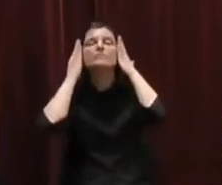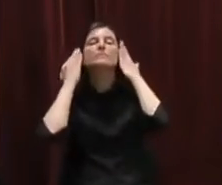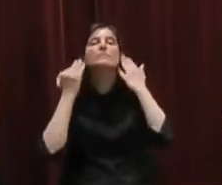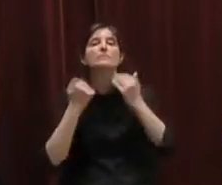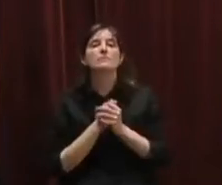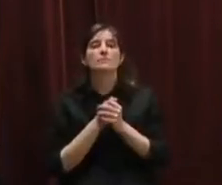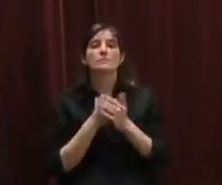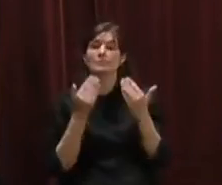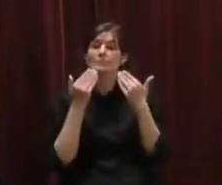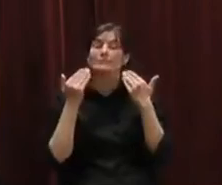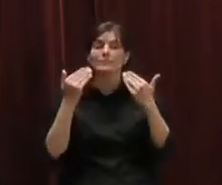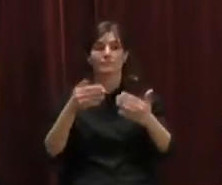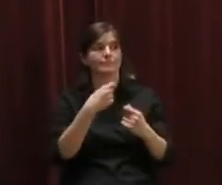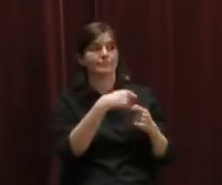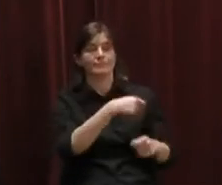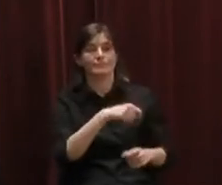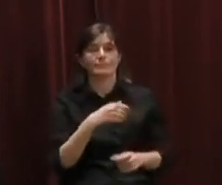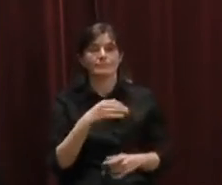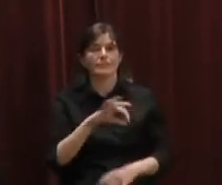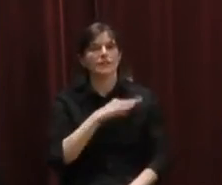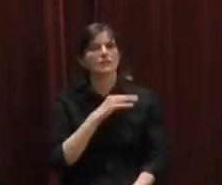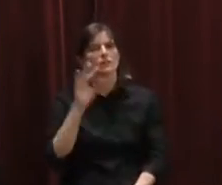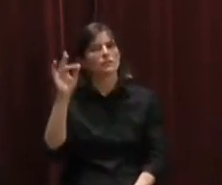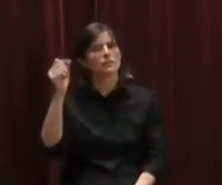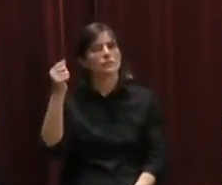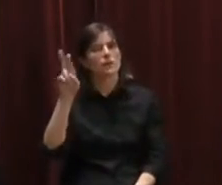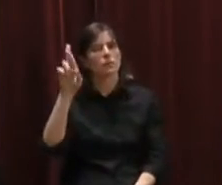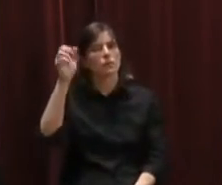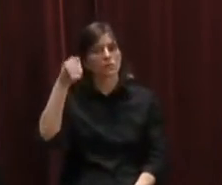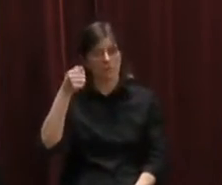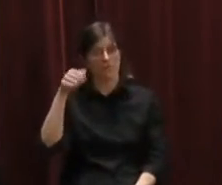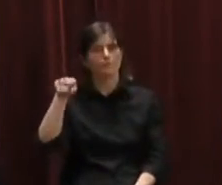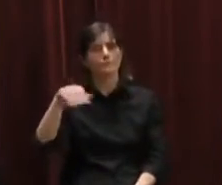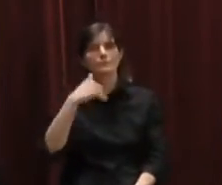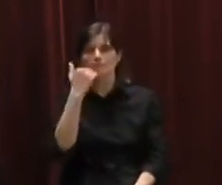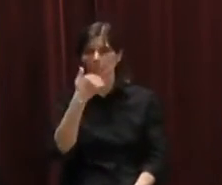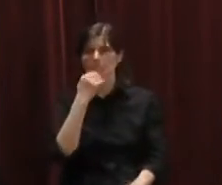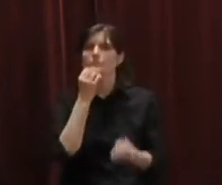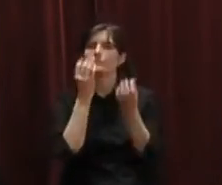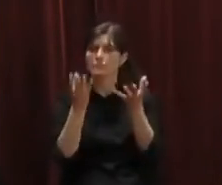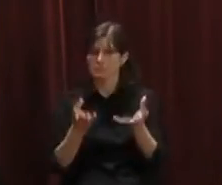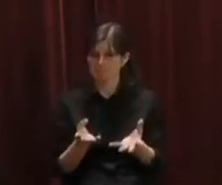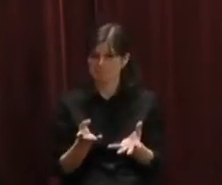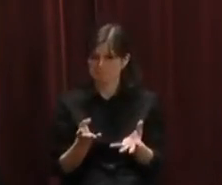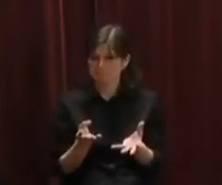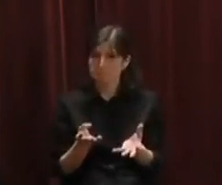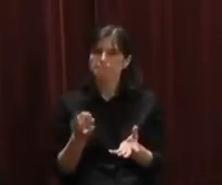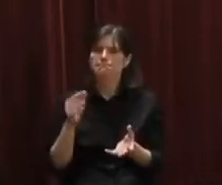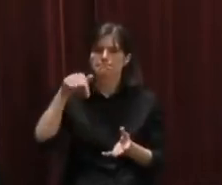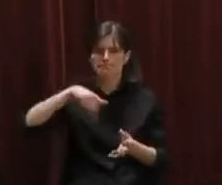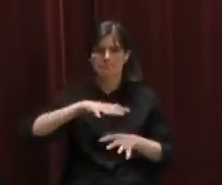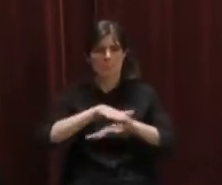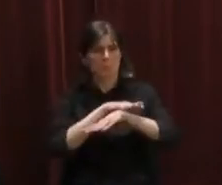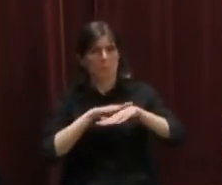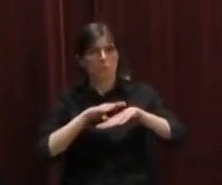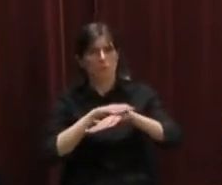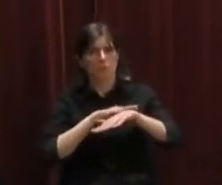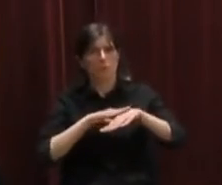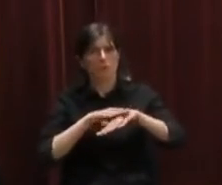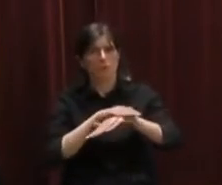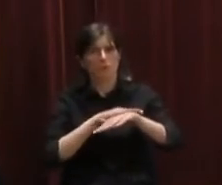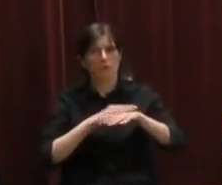Gràcies, senyor president. Senyor Saura, com bé sap, aquest govern el que ha fet és una política en el servei del bé